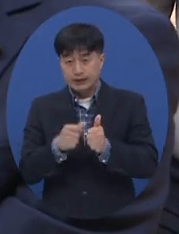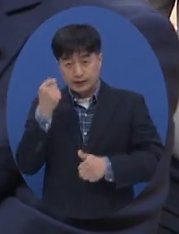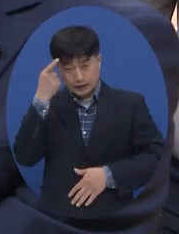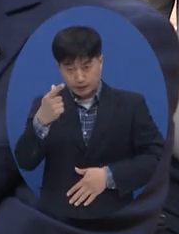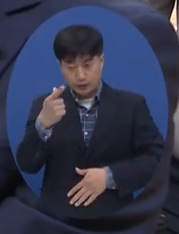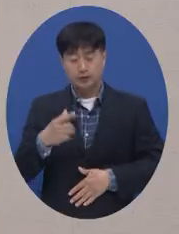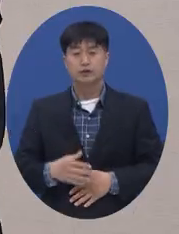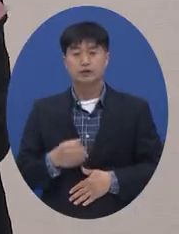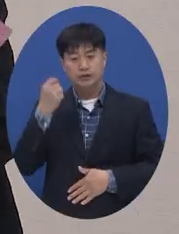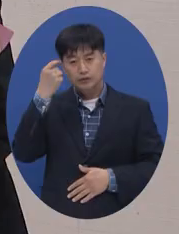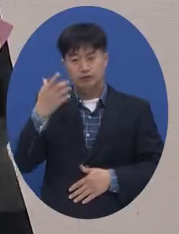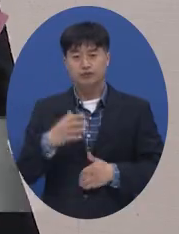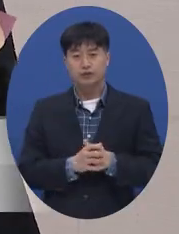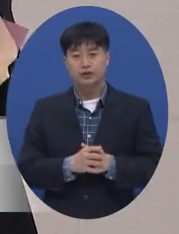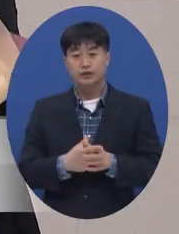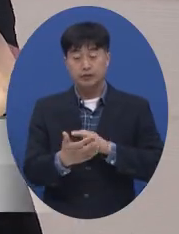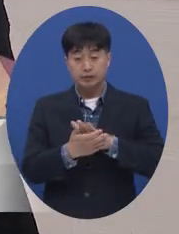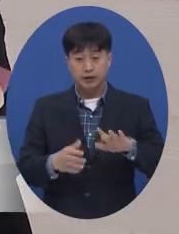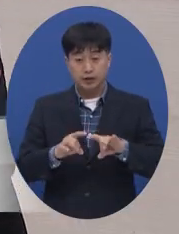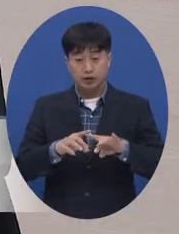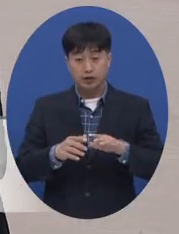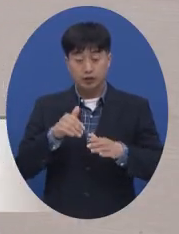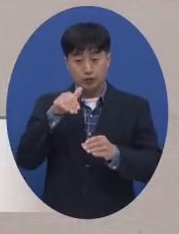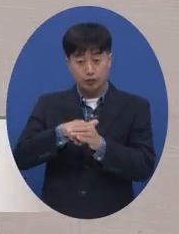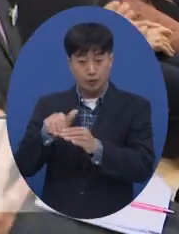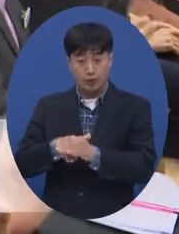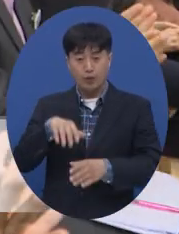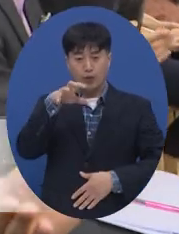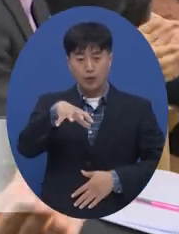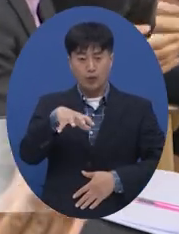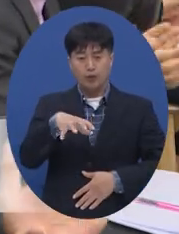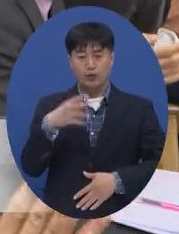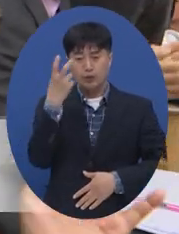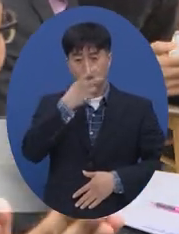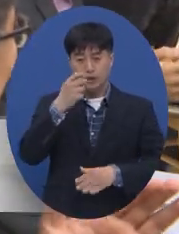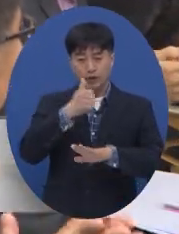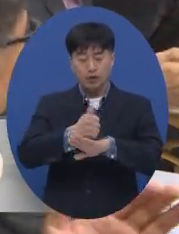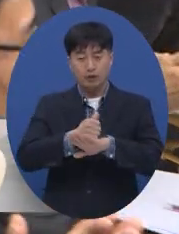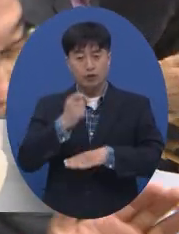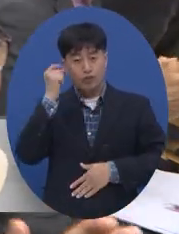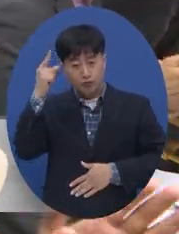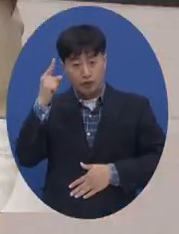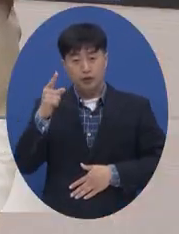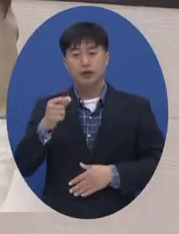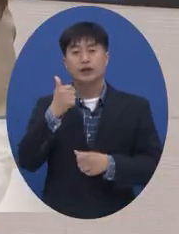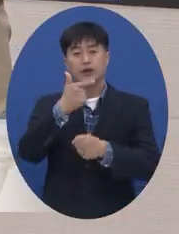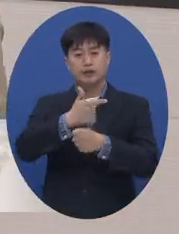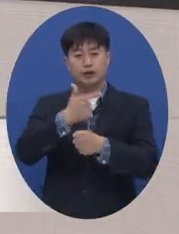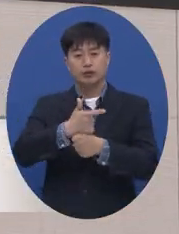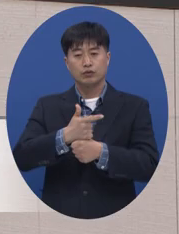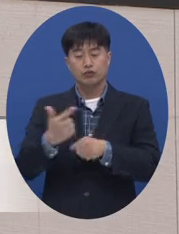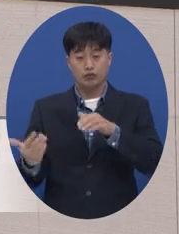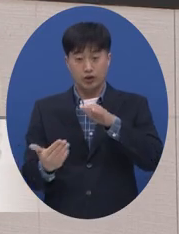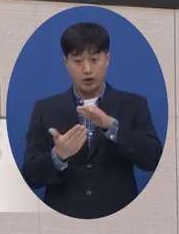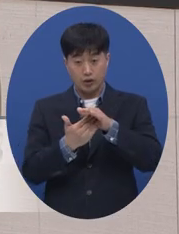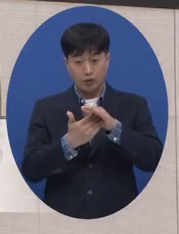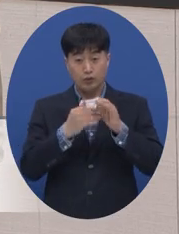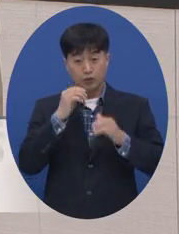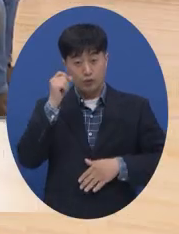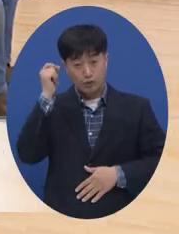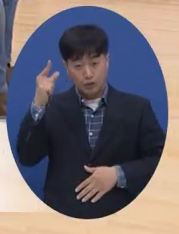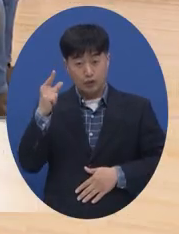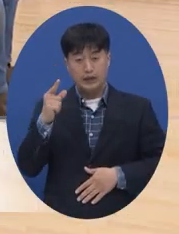쏟아냈습니다 사전 온라인 투표와 본선 현장 전문가 심사 결과 부상은 않은 주식 최우수상은 천시